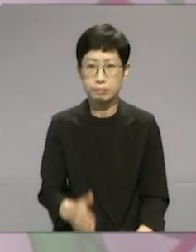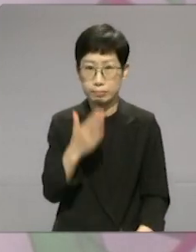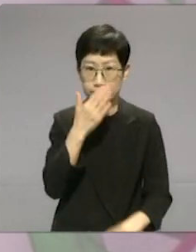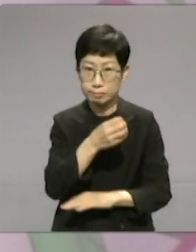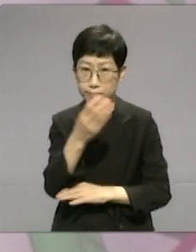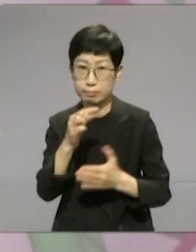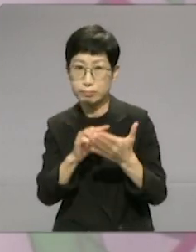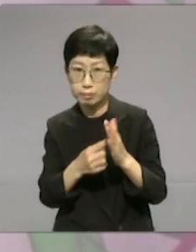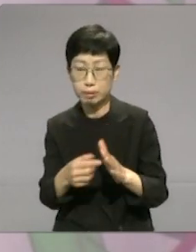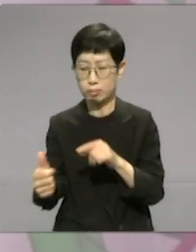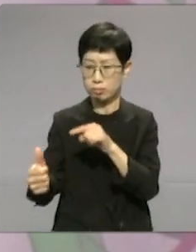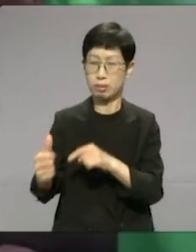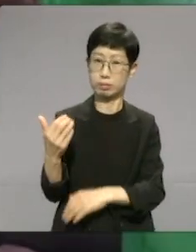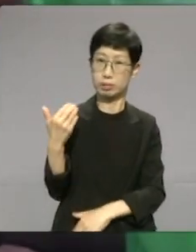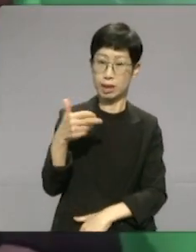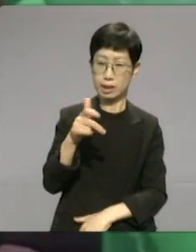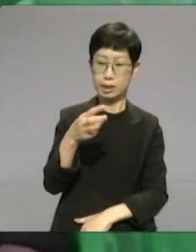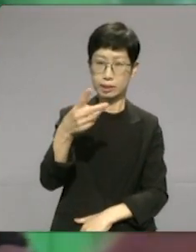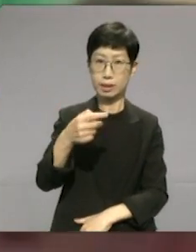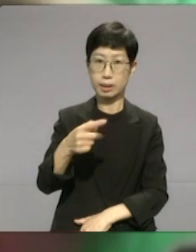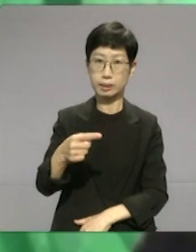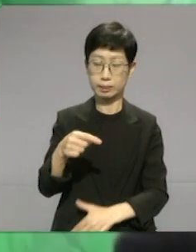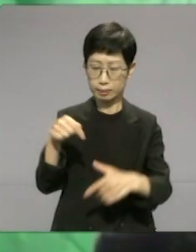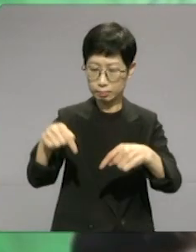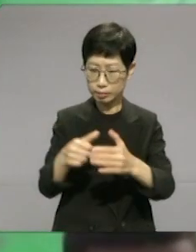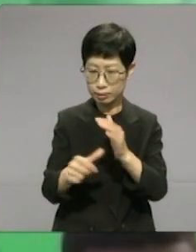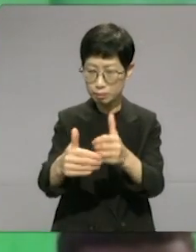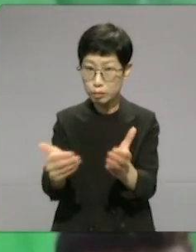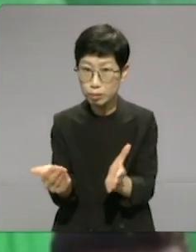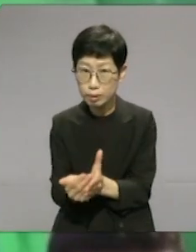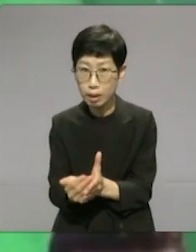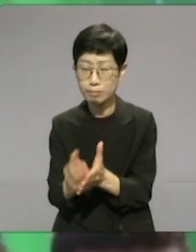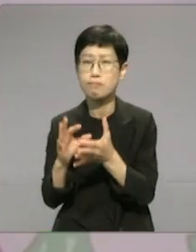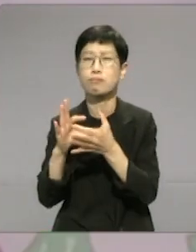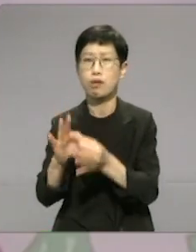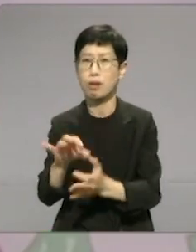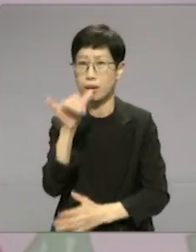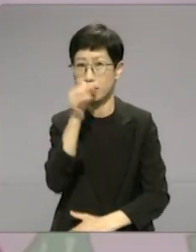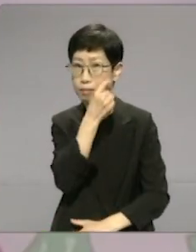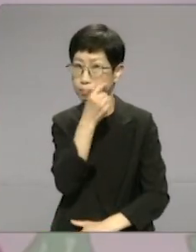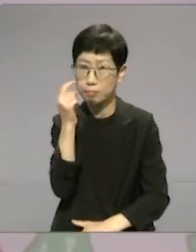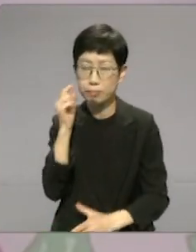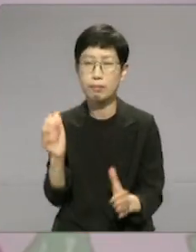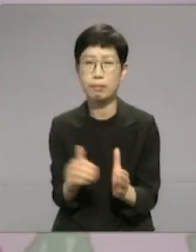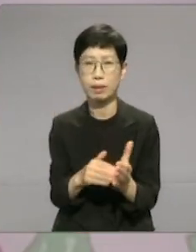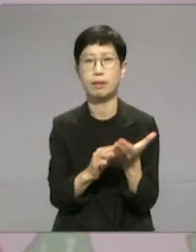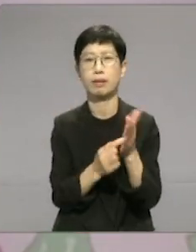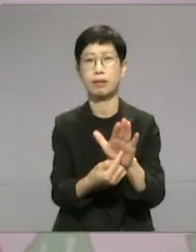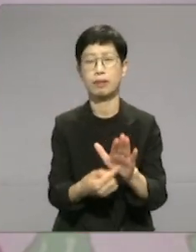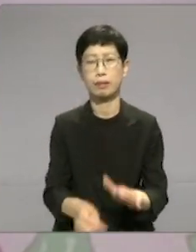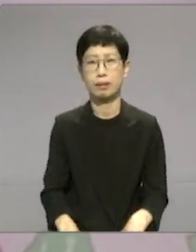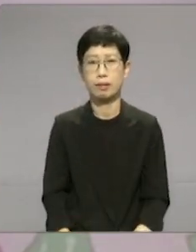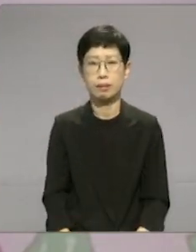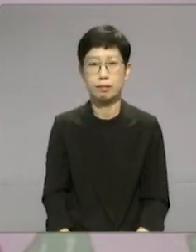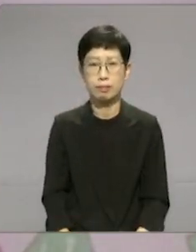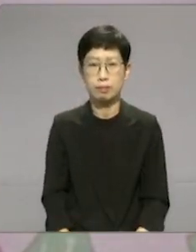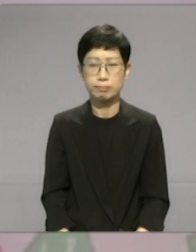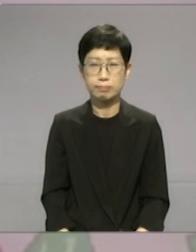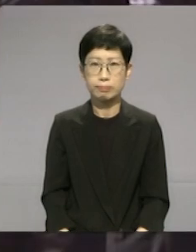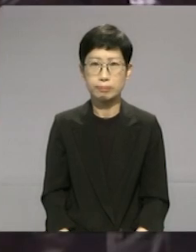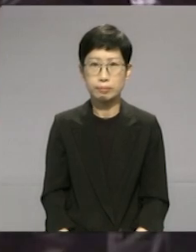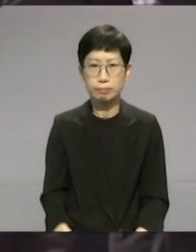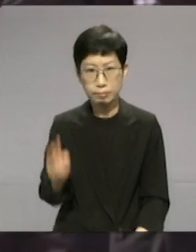승계했다 최근 카타르에 있는 하마스의 협상 대표단의 메시지를 전달한 것으로 확인됐다고 보도했습니다 사우